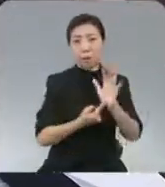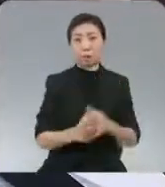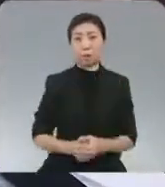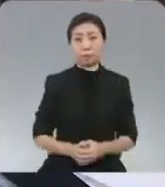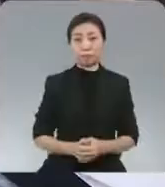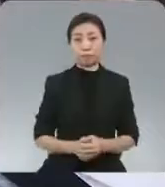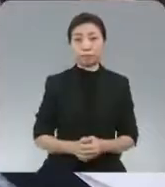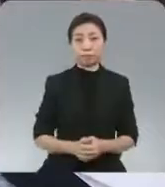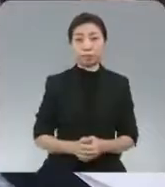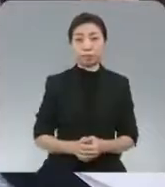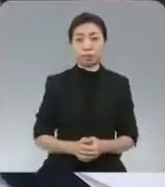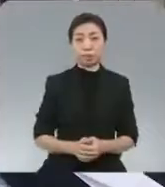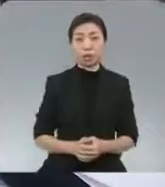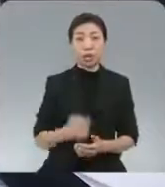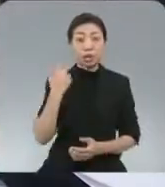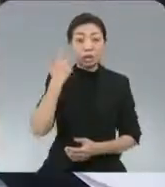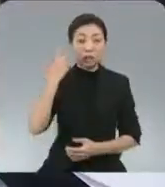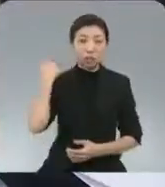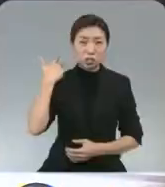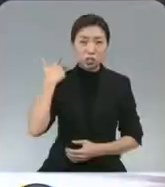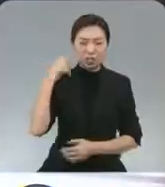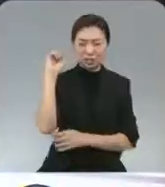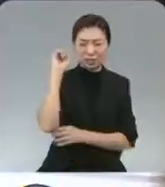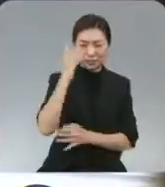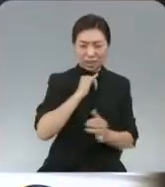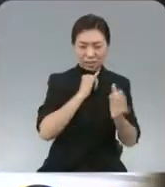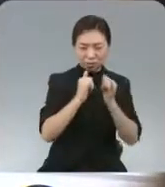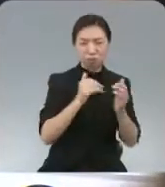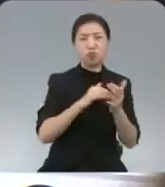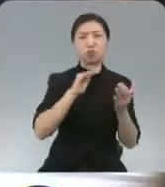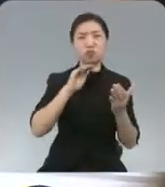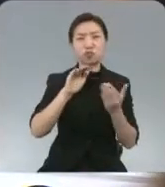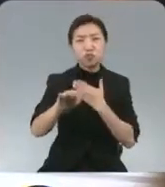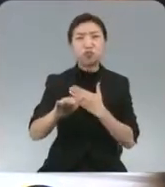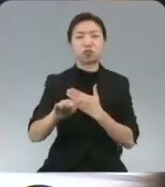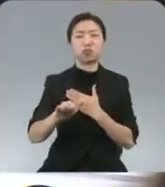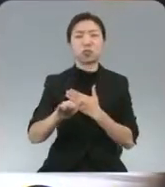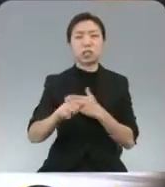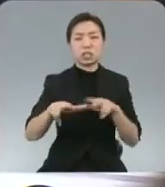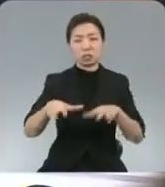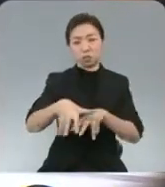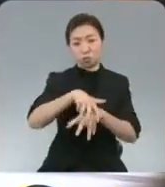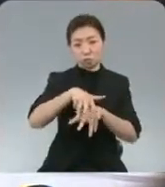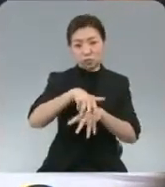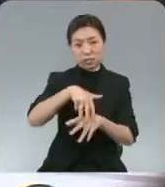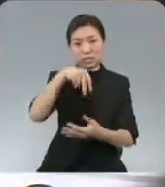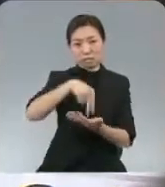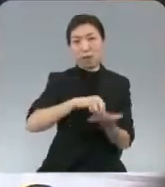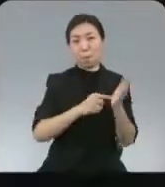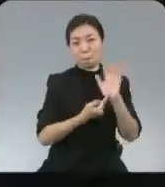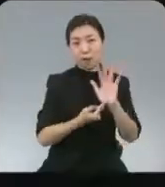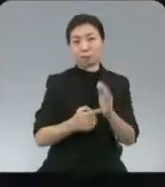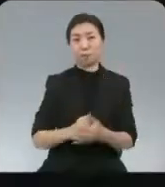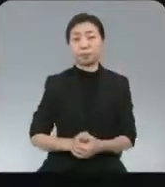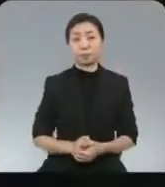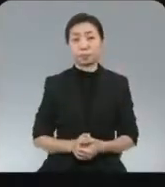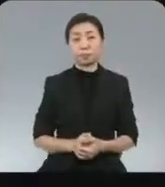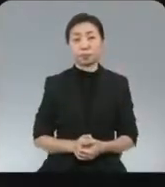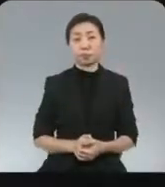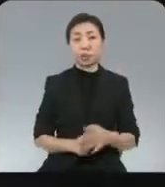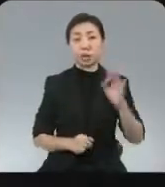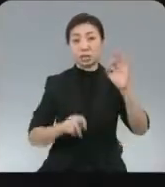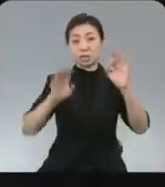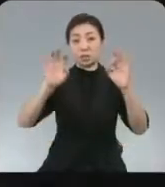thành lập một nhóm tạm gọi là ban thảo luận gia quyến nạn nhân thảm họa dẫm đạp ethoon ngày 29/10 các gia quyến nhấn mạnh